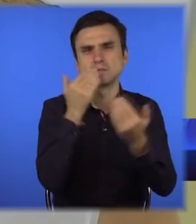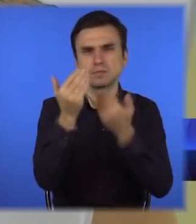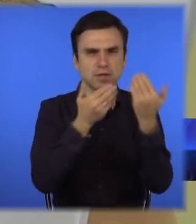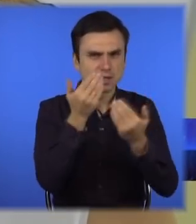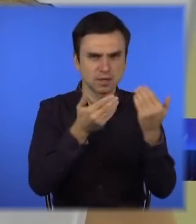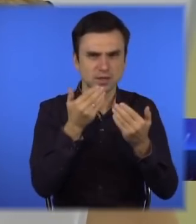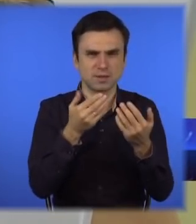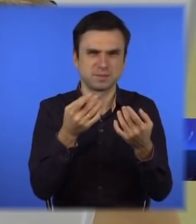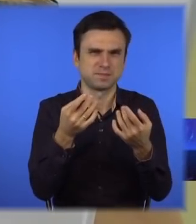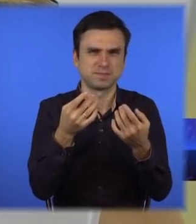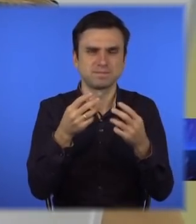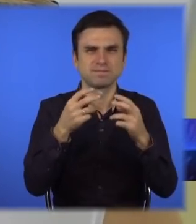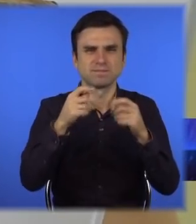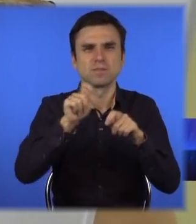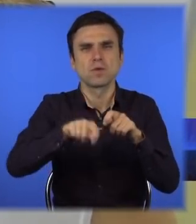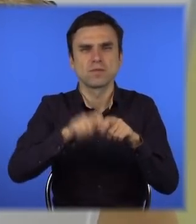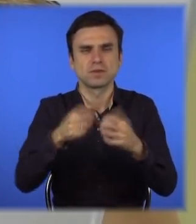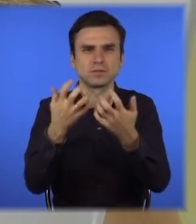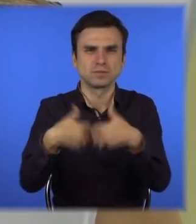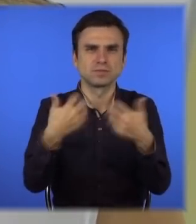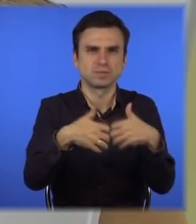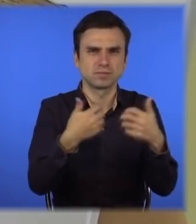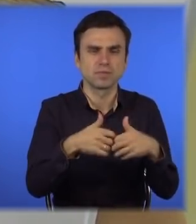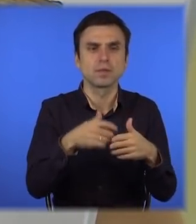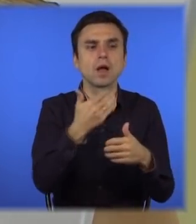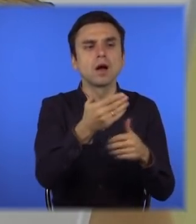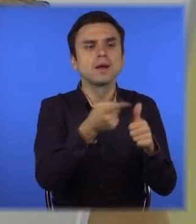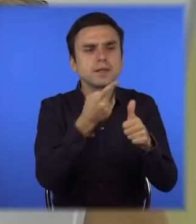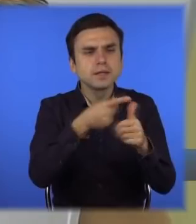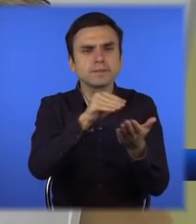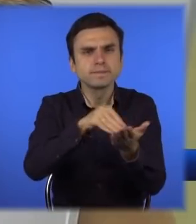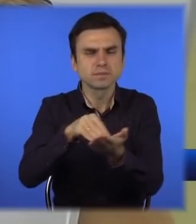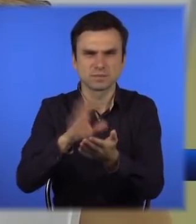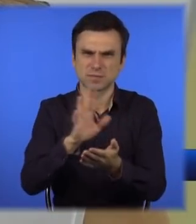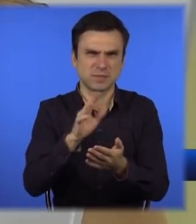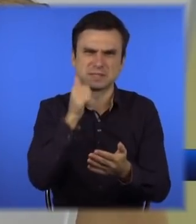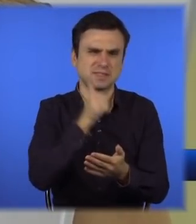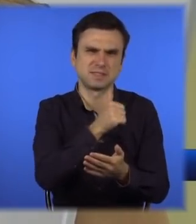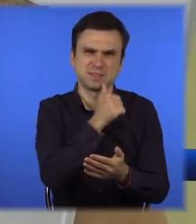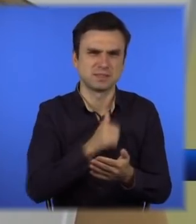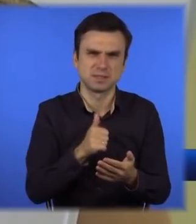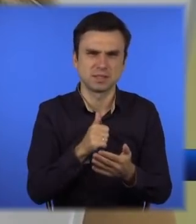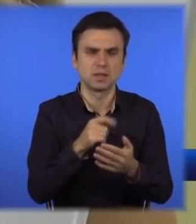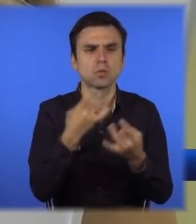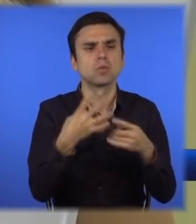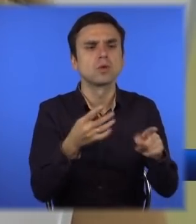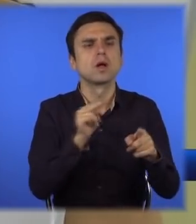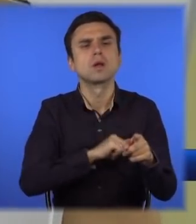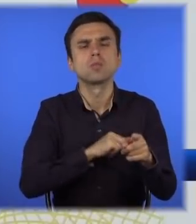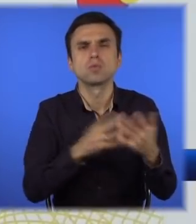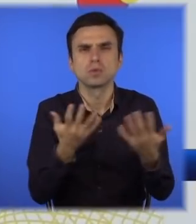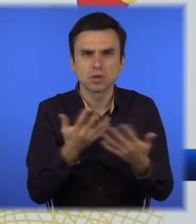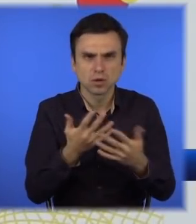ставила свої позначки. Ось вони всі – 378 аркушів. У якості винагороди за витрачений час люди отримували ось такі